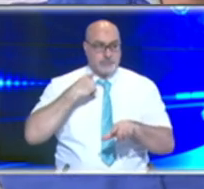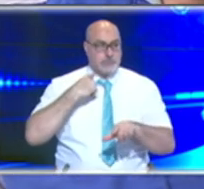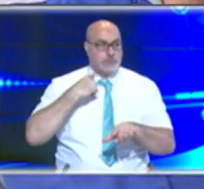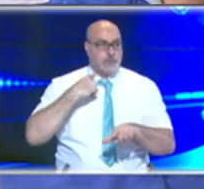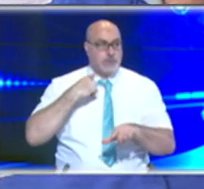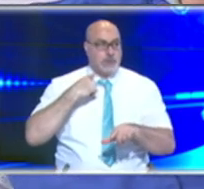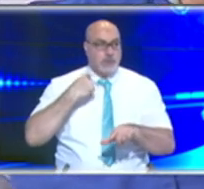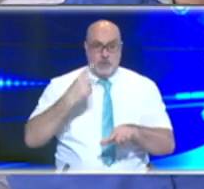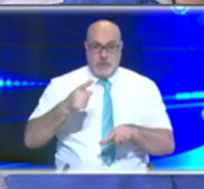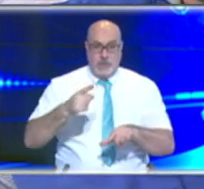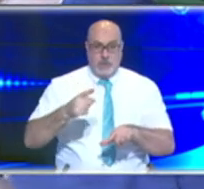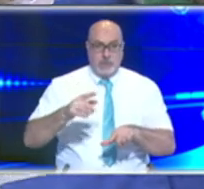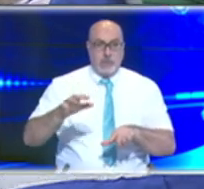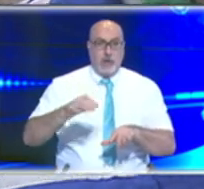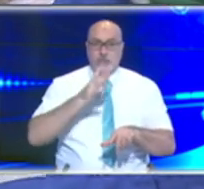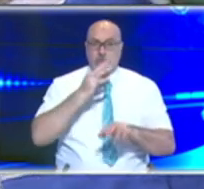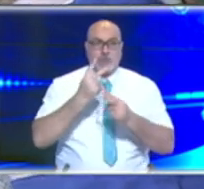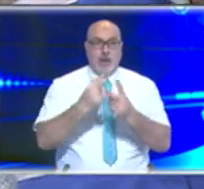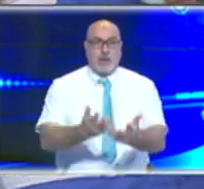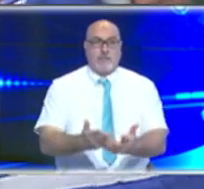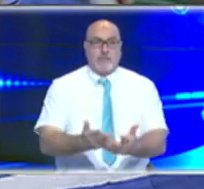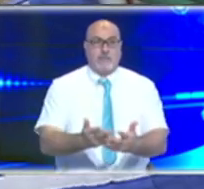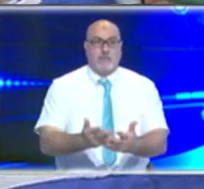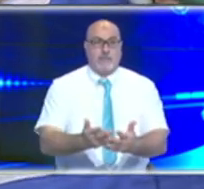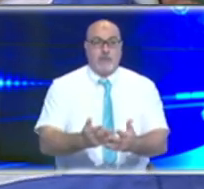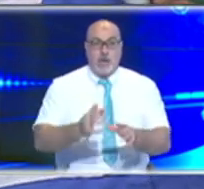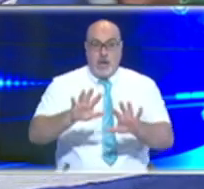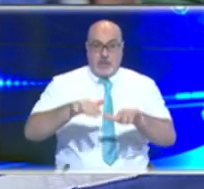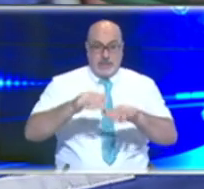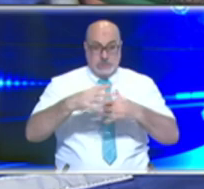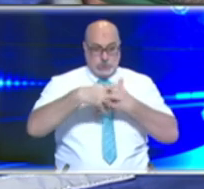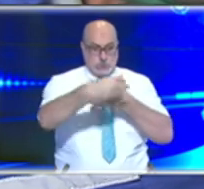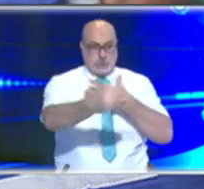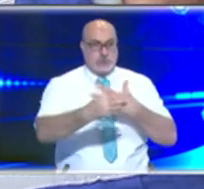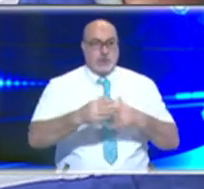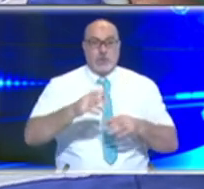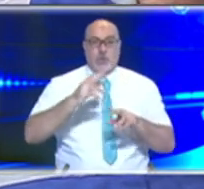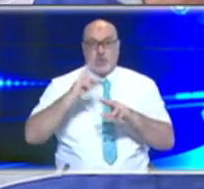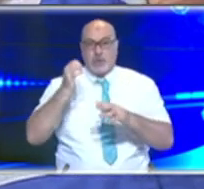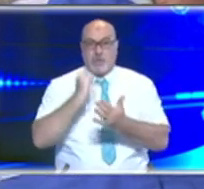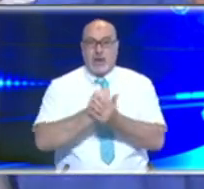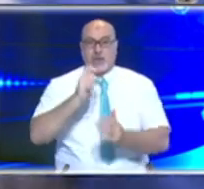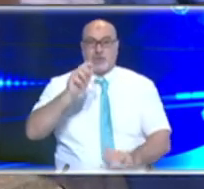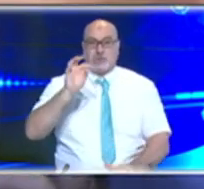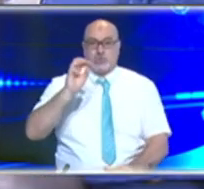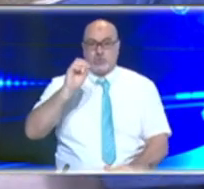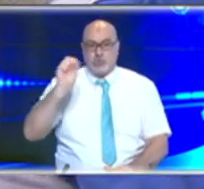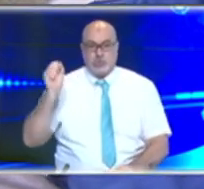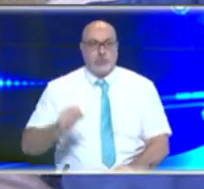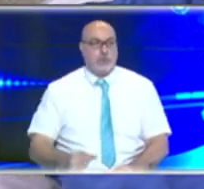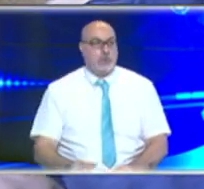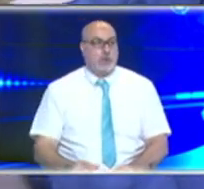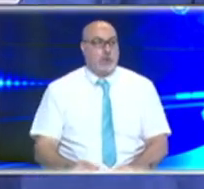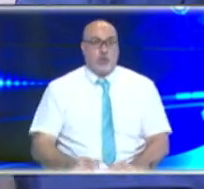بولو لهنا، هذيك ما قدرناش نلحقوا ليه، انقذنا السائق عاودنا خرجناه. الأطوس كاين فين دوزيام جا ما على بالوش الحق لهنا، غلبوا